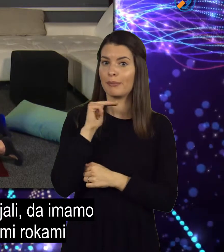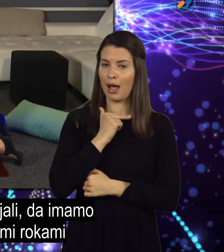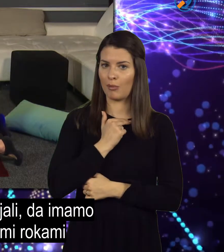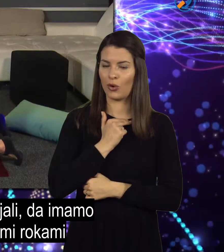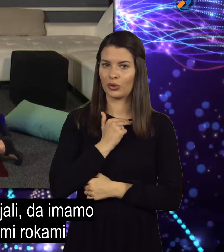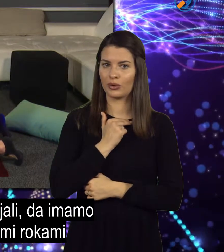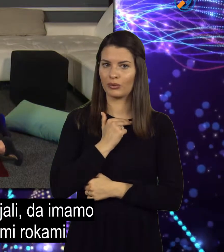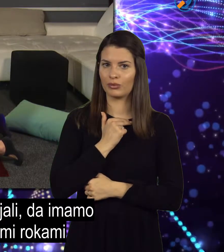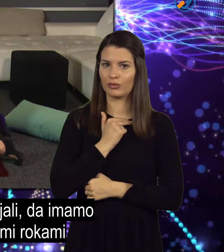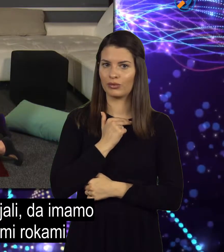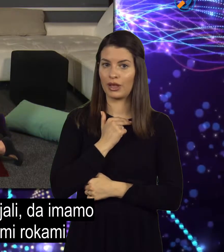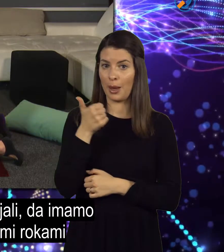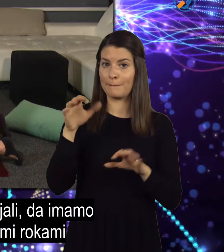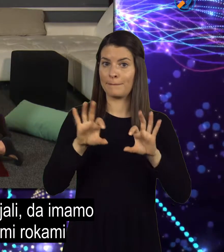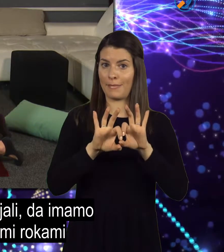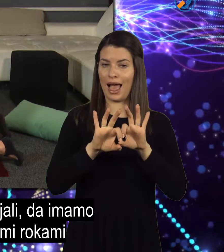imamo